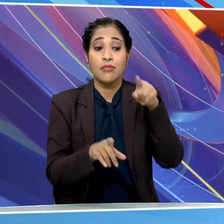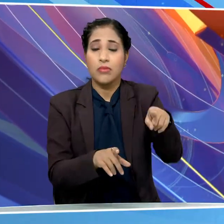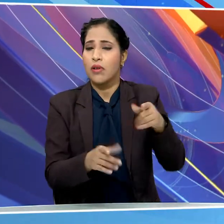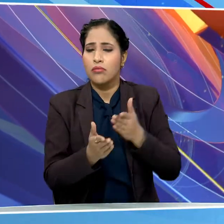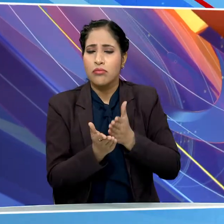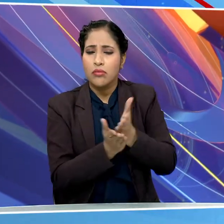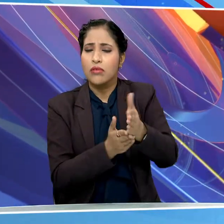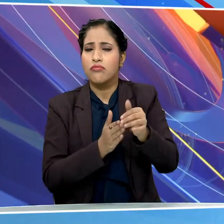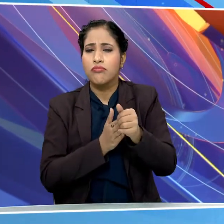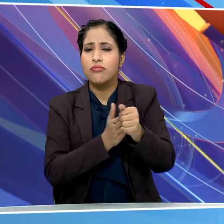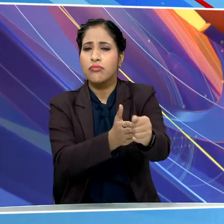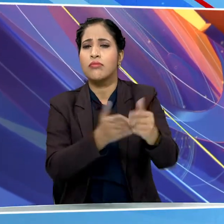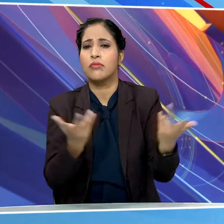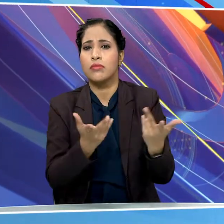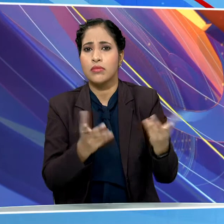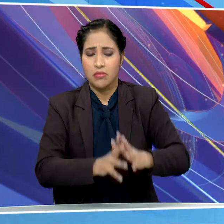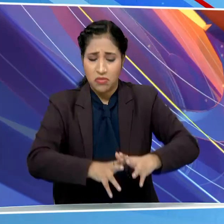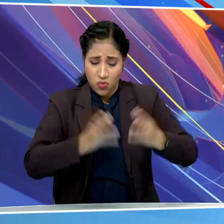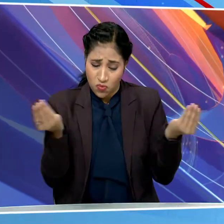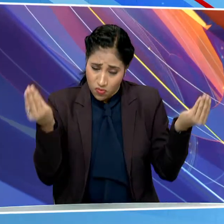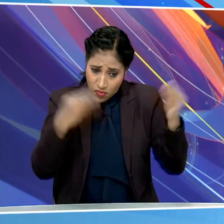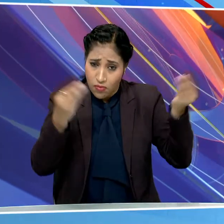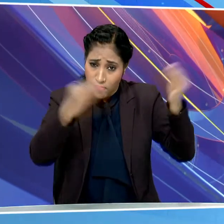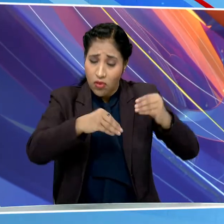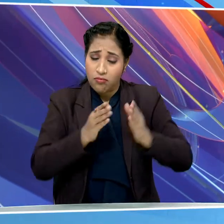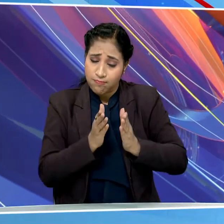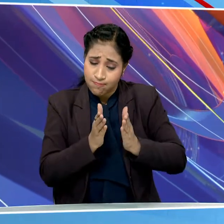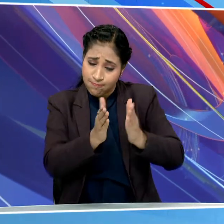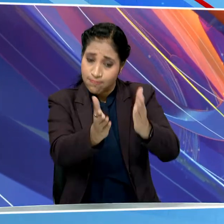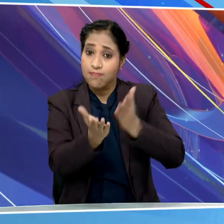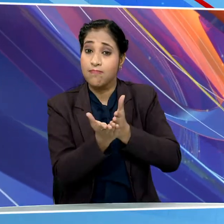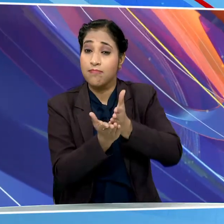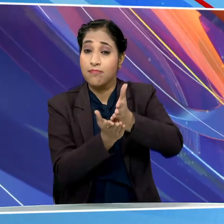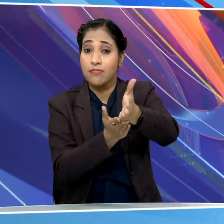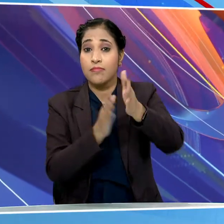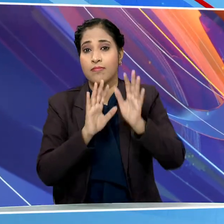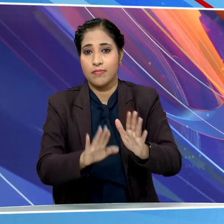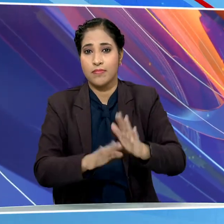दिशा में हमें अभी बहुत आगे जाना है।